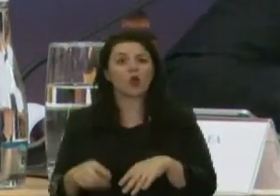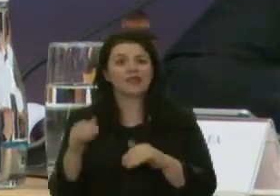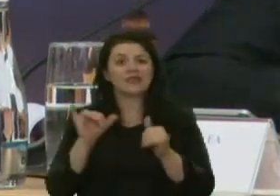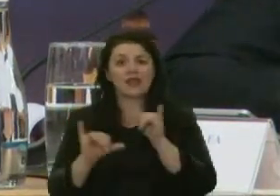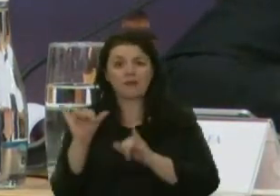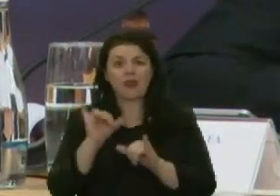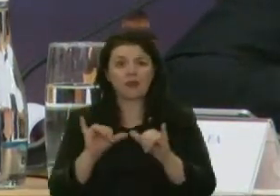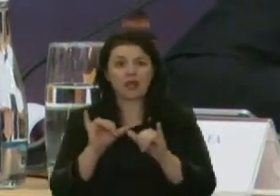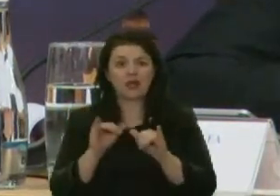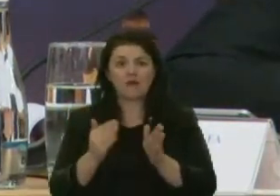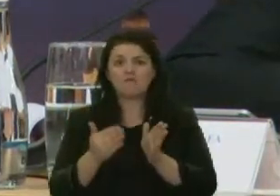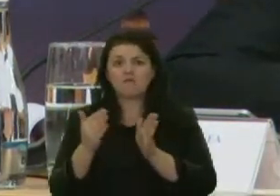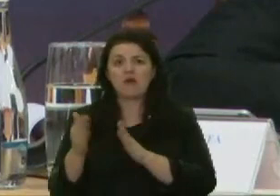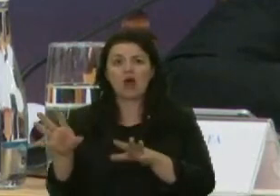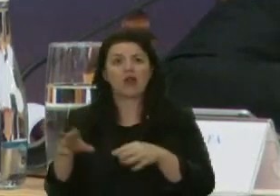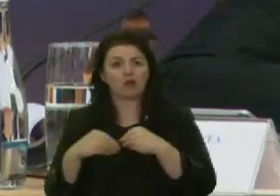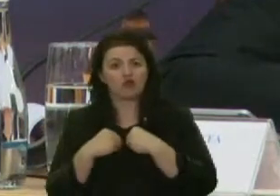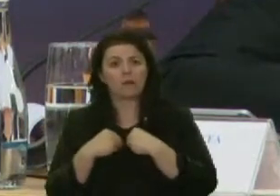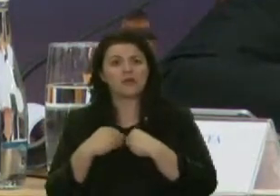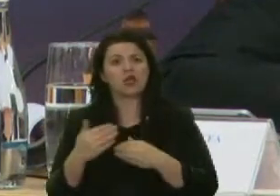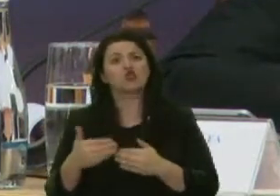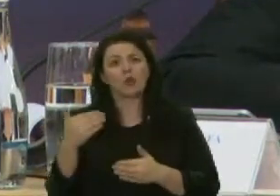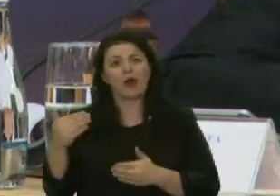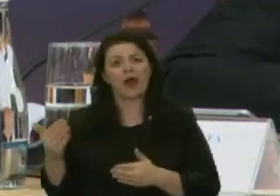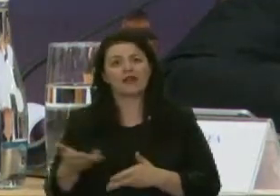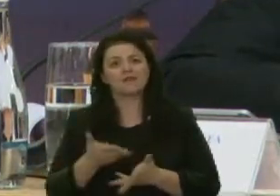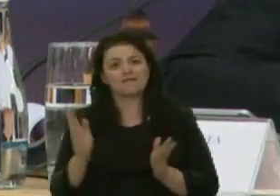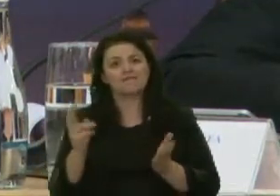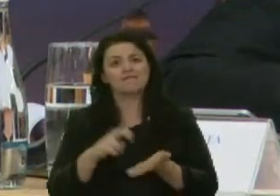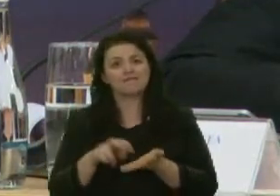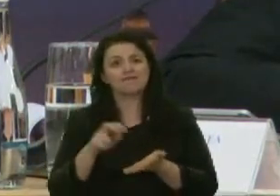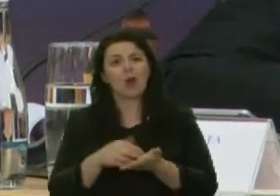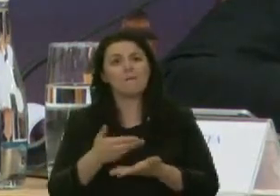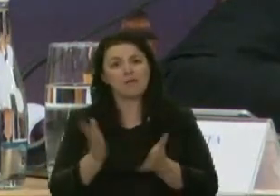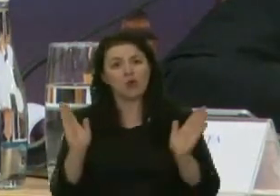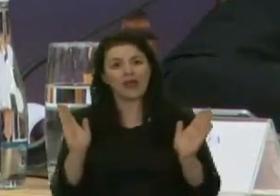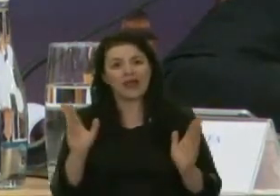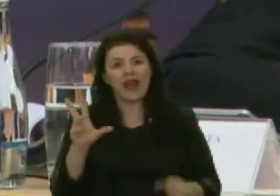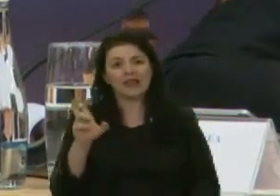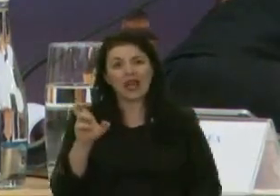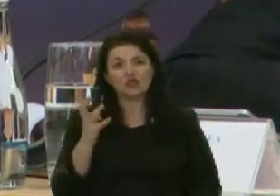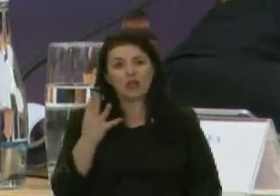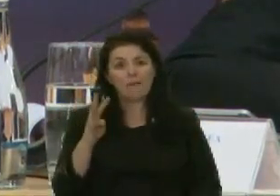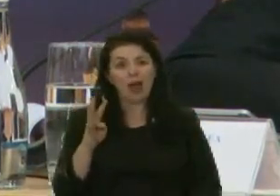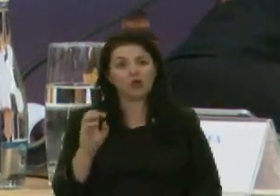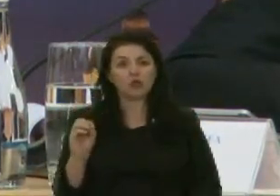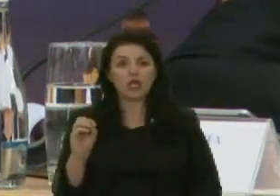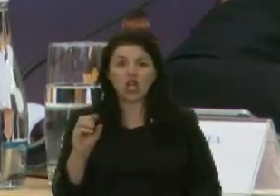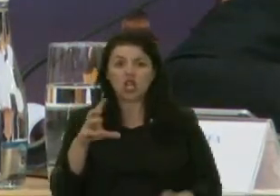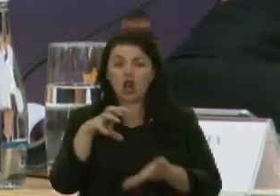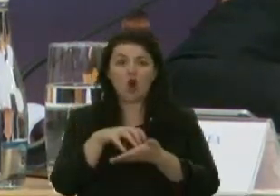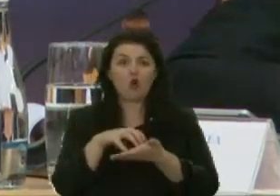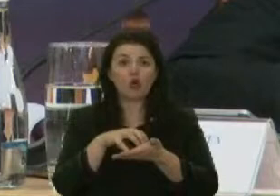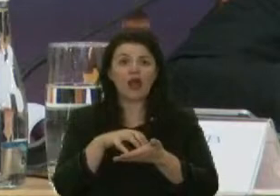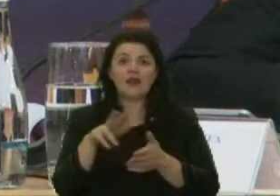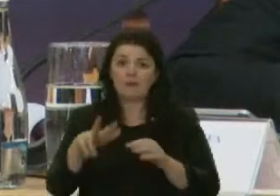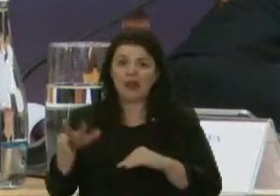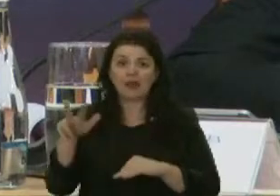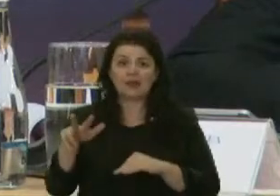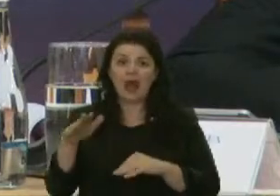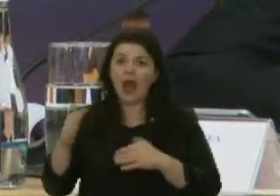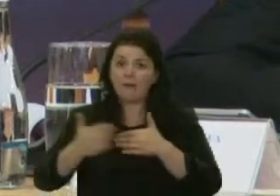urmând să se intre în recepție după care să fie dat în utilitate publică Deci 340 de locuri de parcare aici lângă strada